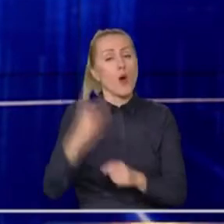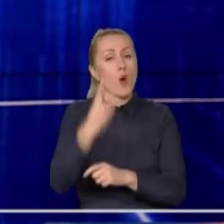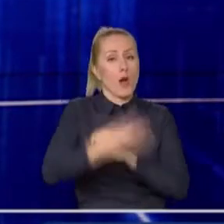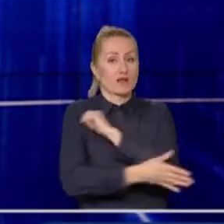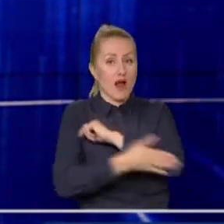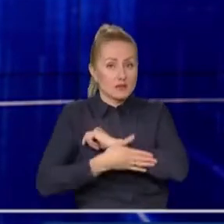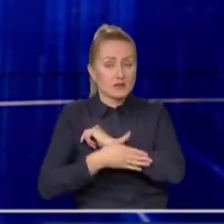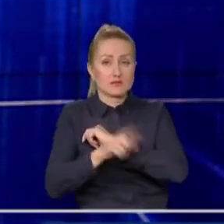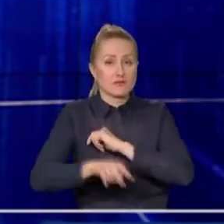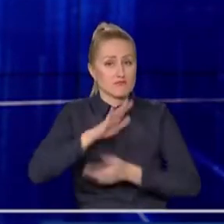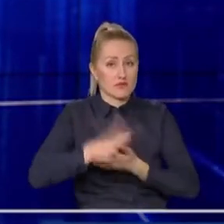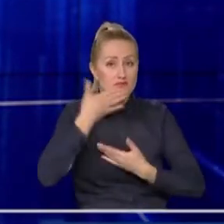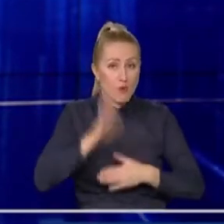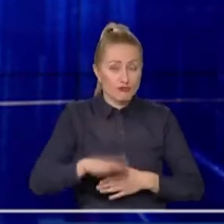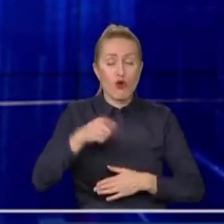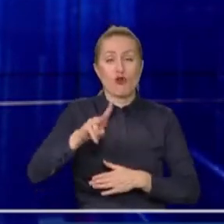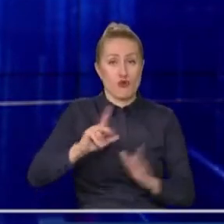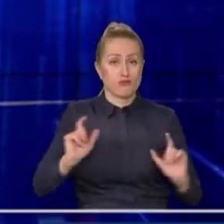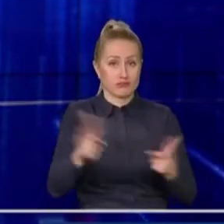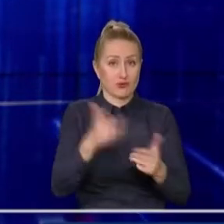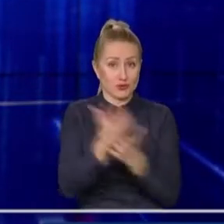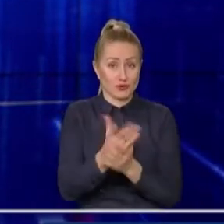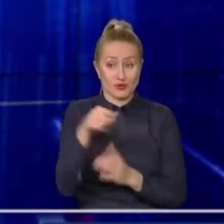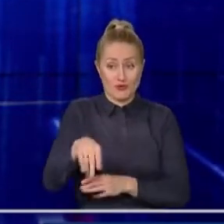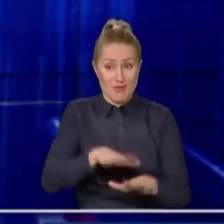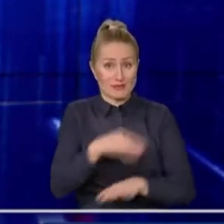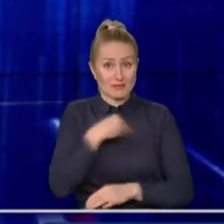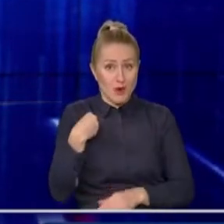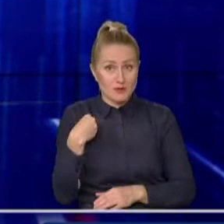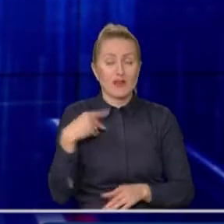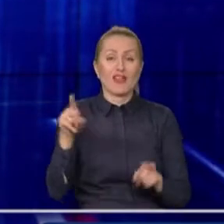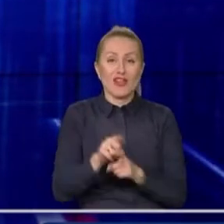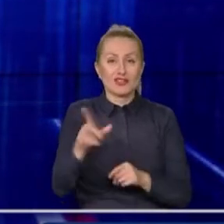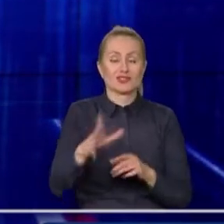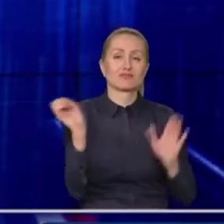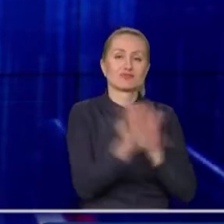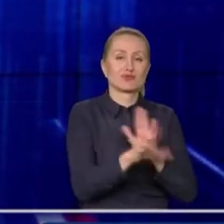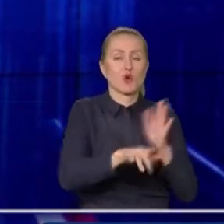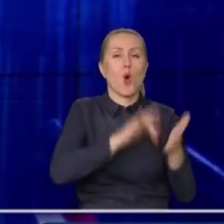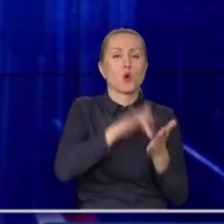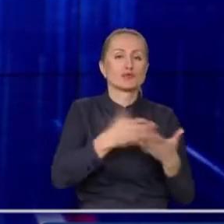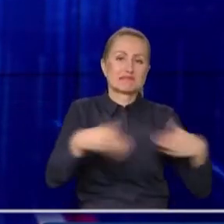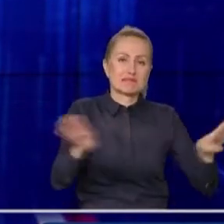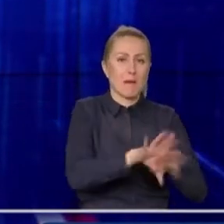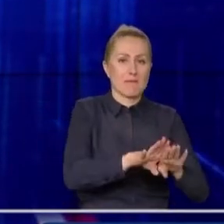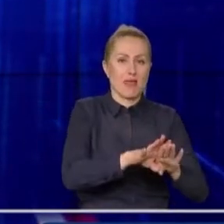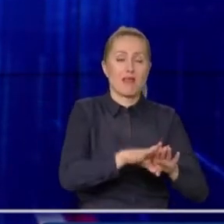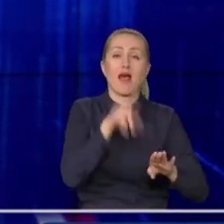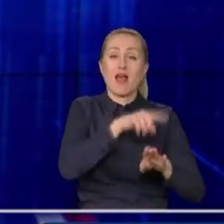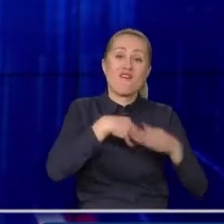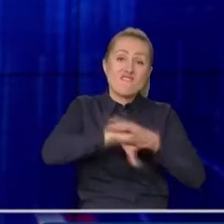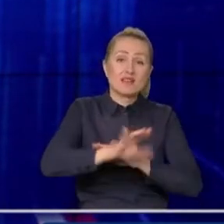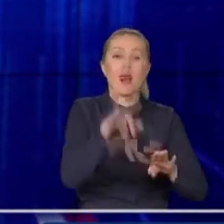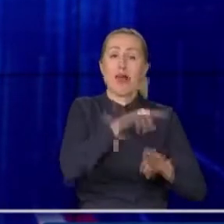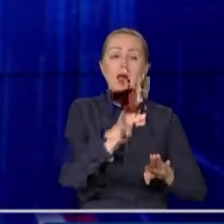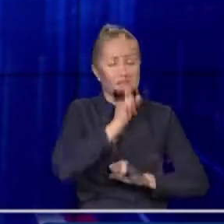przekraczają naszą granicę, które są zatrzymywane już po naszej stronie granicy i osadzane w zamkniętych ośrodkach, z których nie mogą wyjść na